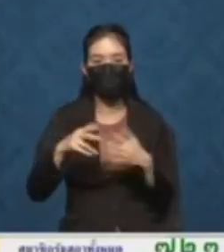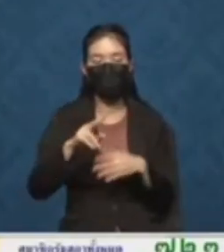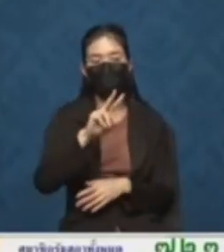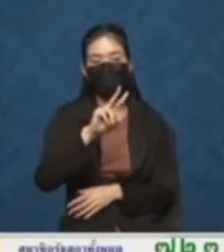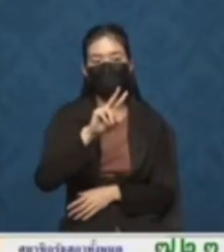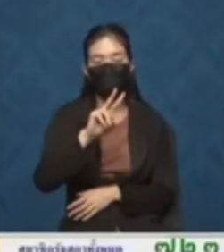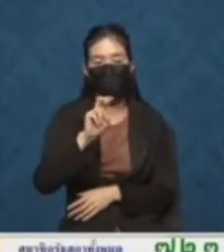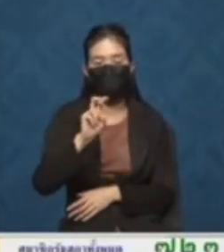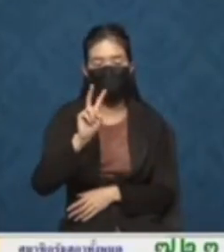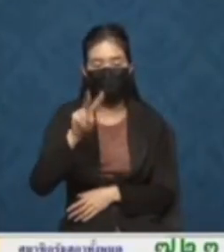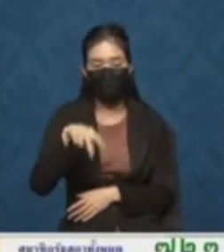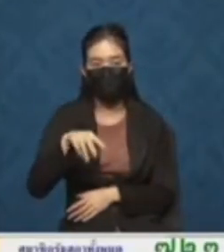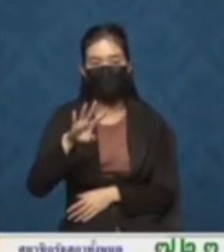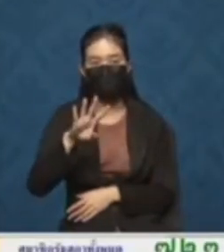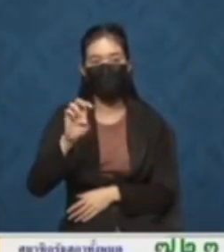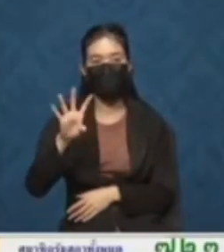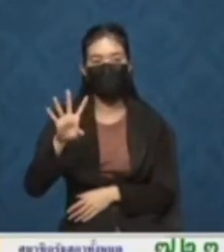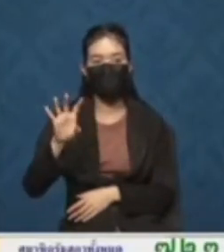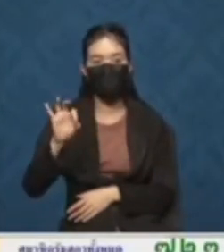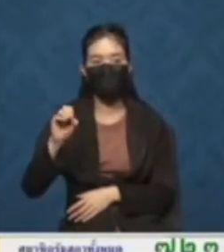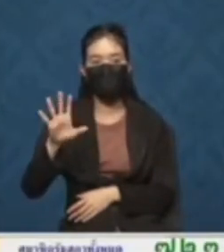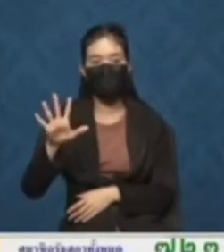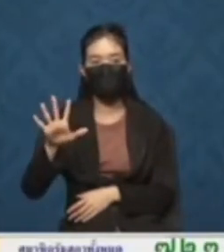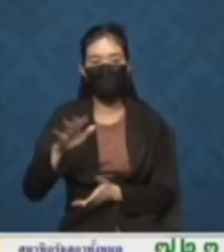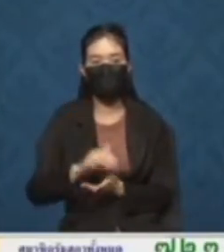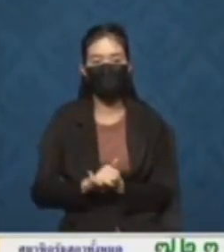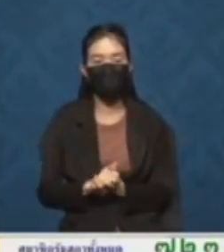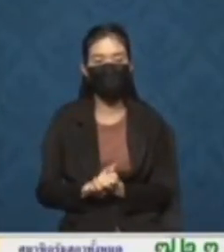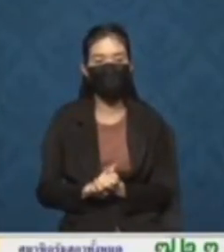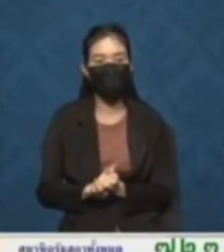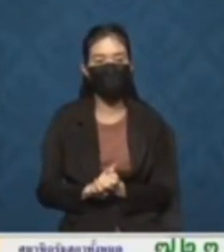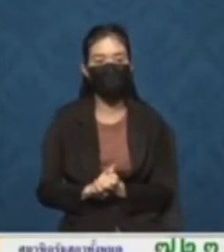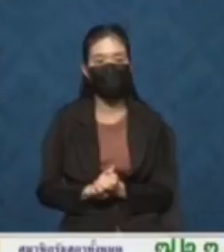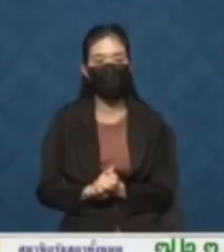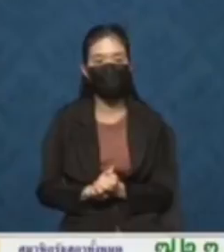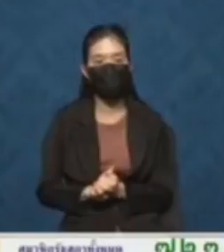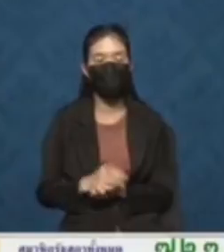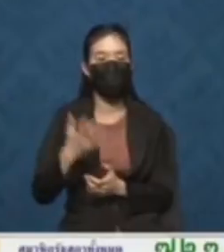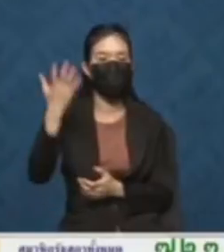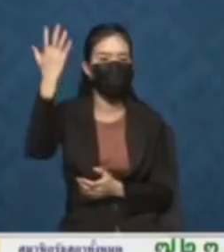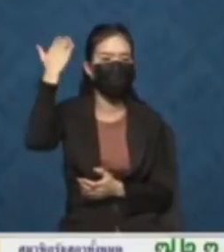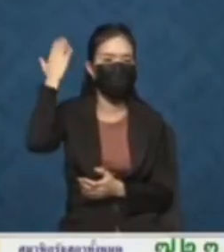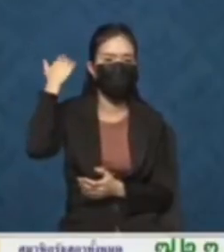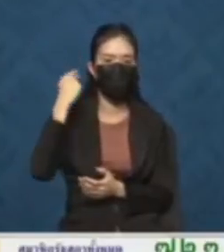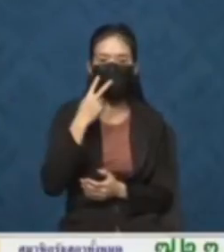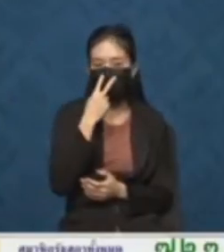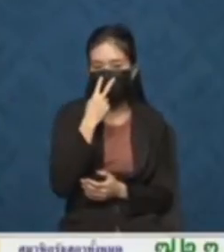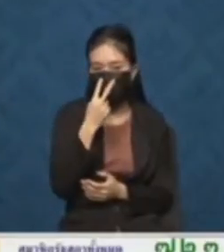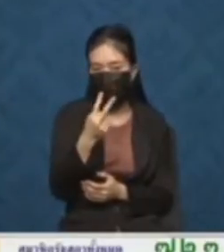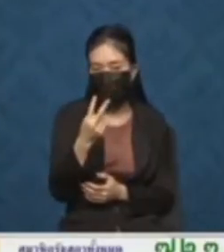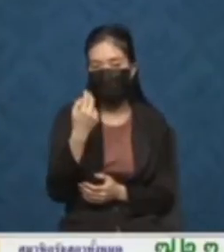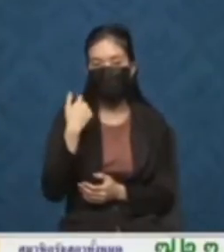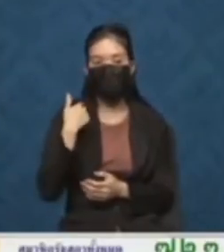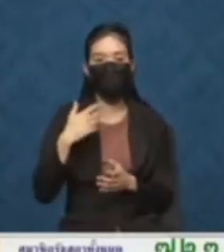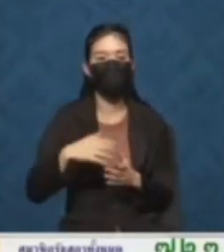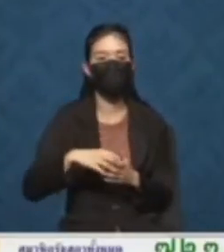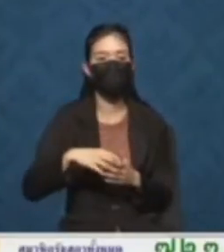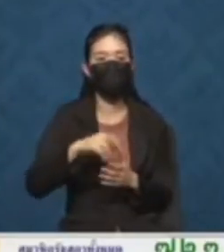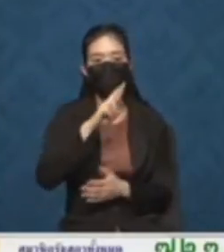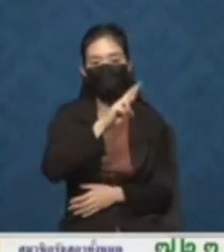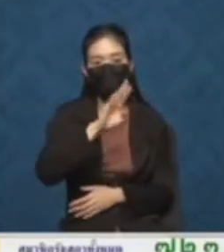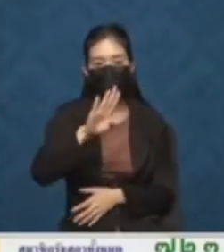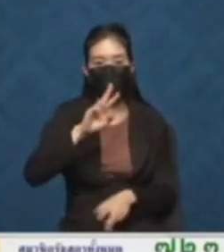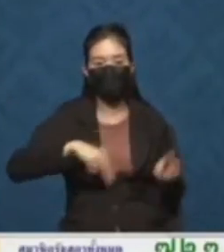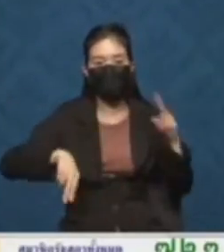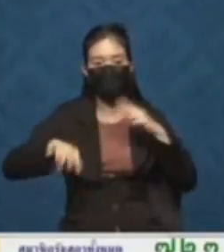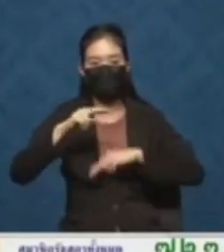2495นอกนั้นไม่ว่าจะเป็นปี89 92ปี2511 17